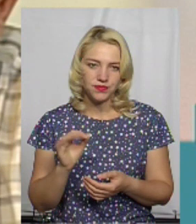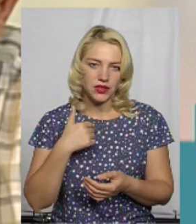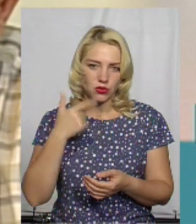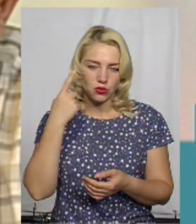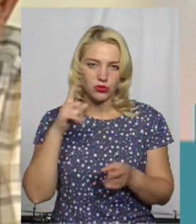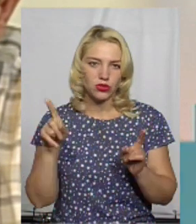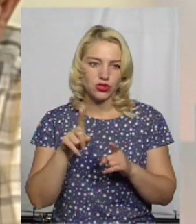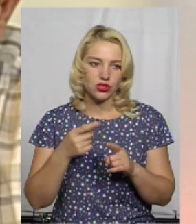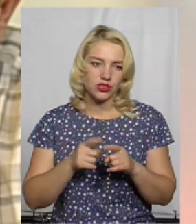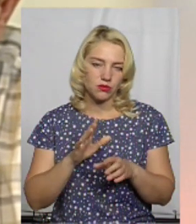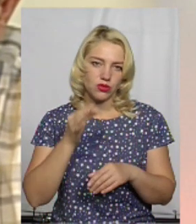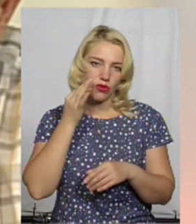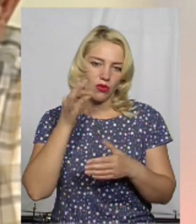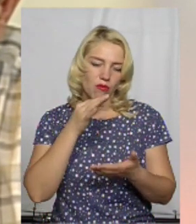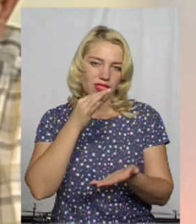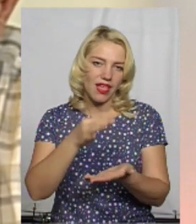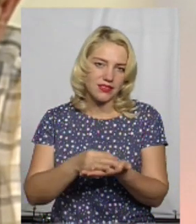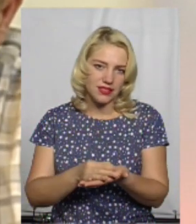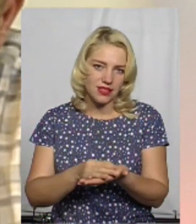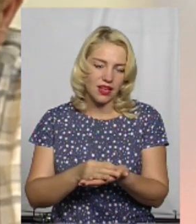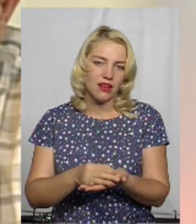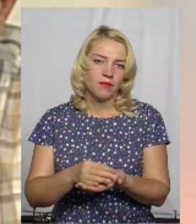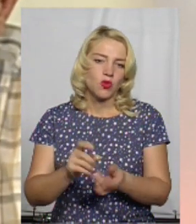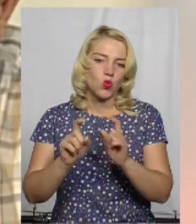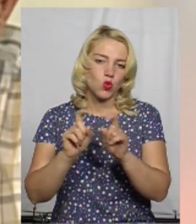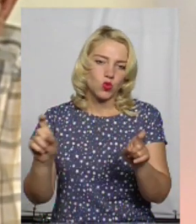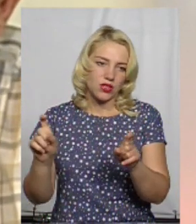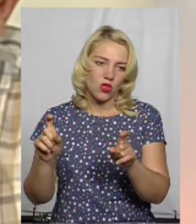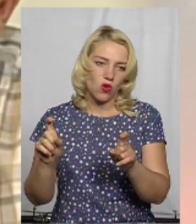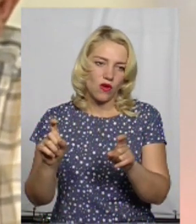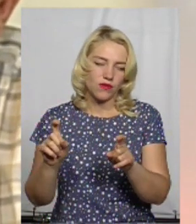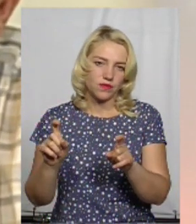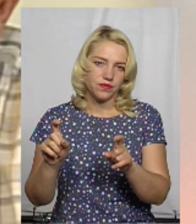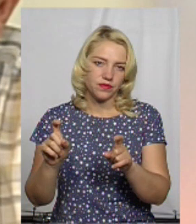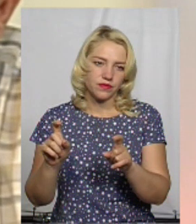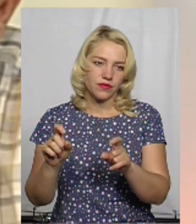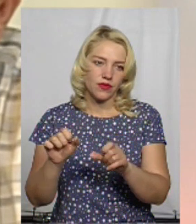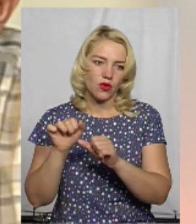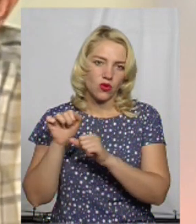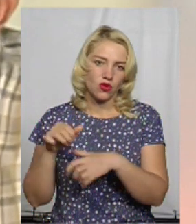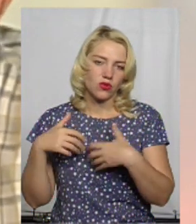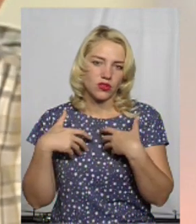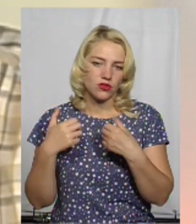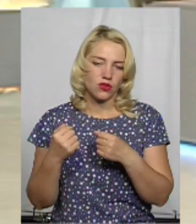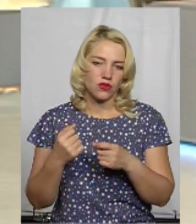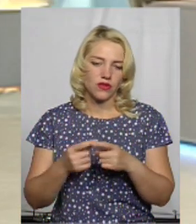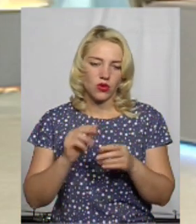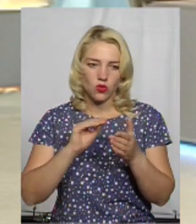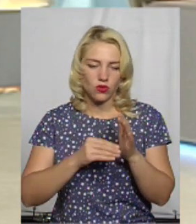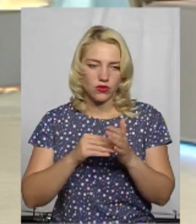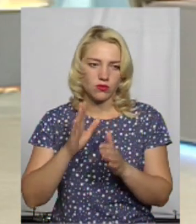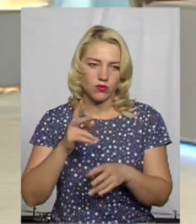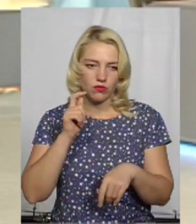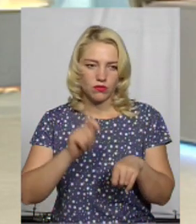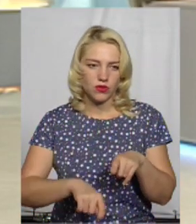я думаю, що це вже компетенція саме установ закладів охорони здоров'я. Довідки будемо перевіряти